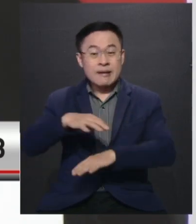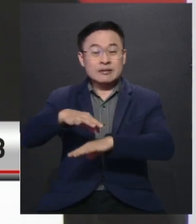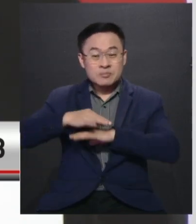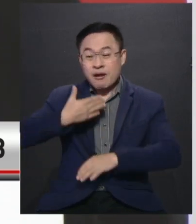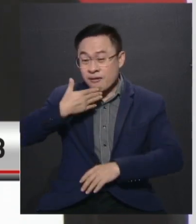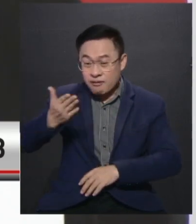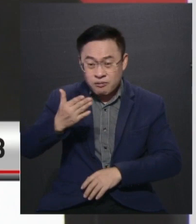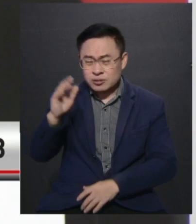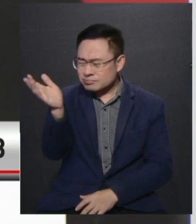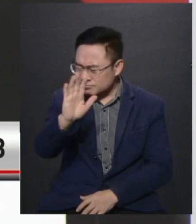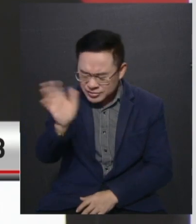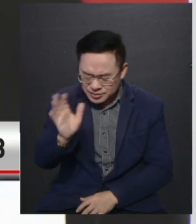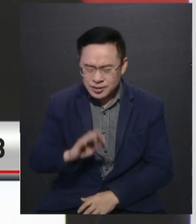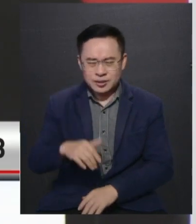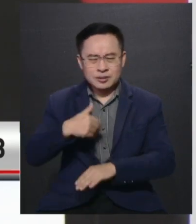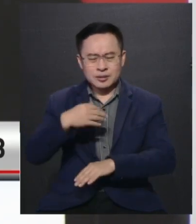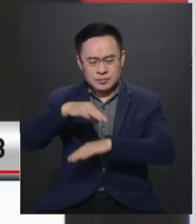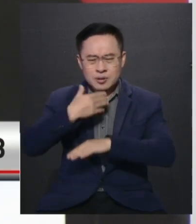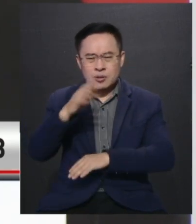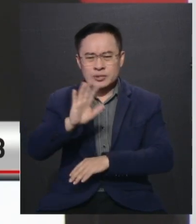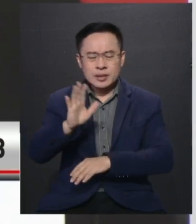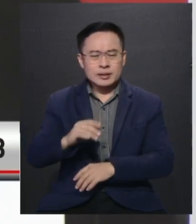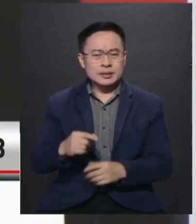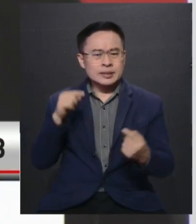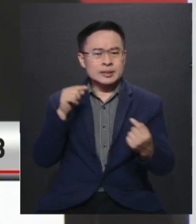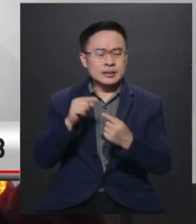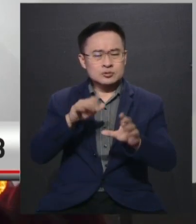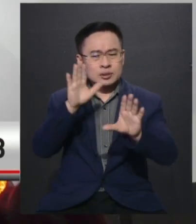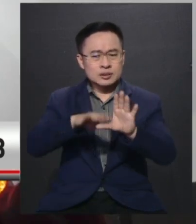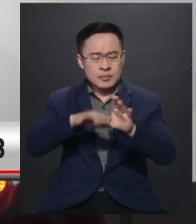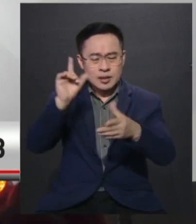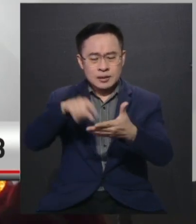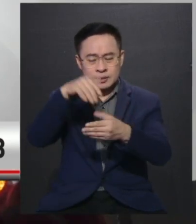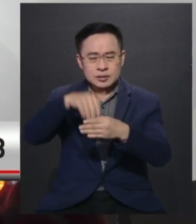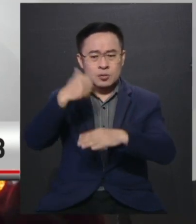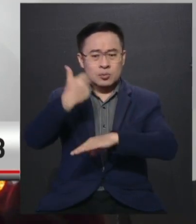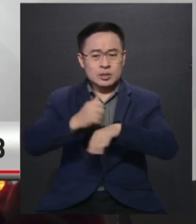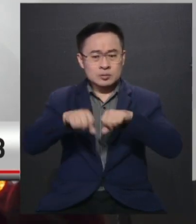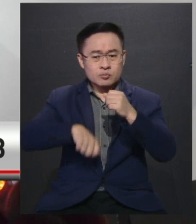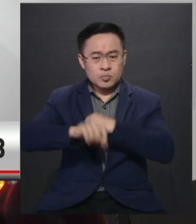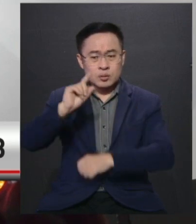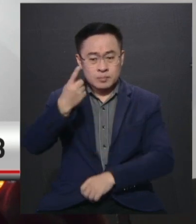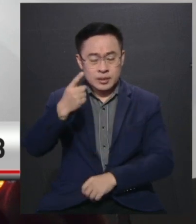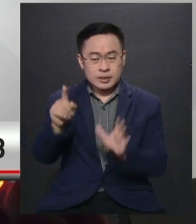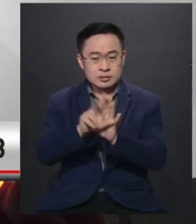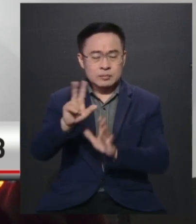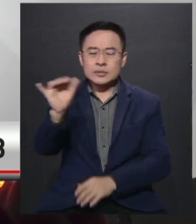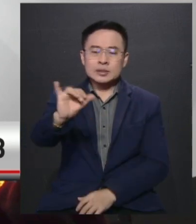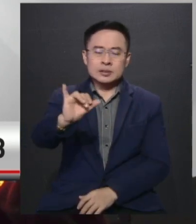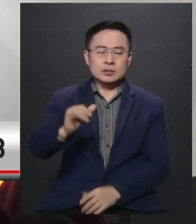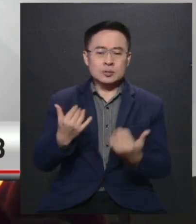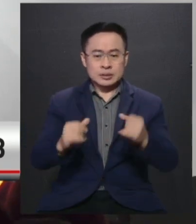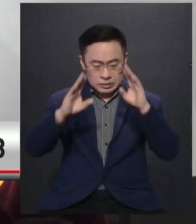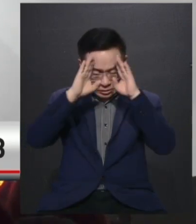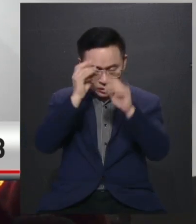นะแล้วก็ยังคงมีคิดยังคงไม่ได้คิดเรื่องของการลงสมัครรับเลือกตั้งนายกสมาคมกีฬาฟุตบอลโดยขอโฟกัสกับการ